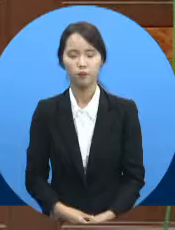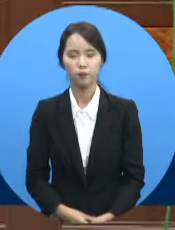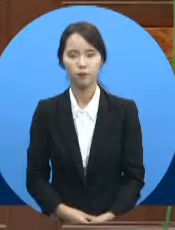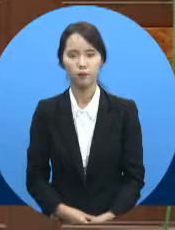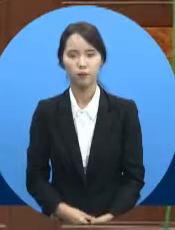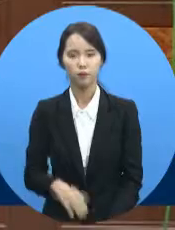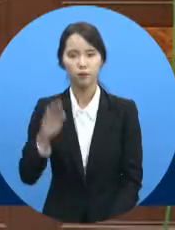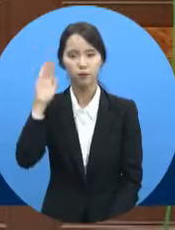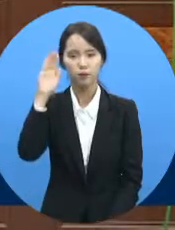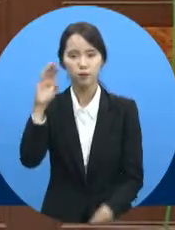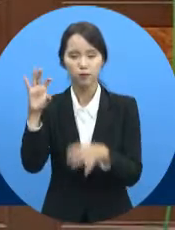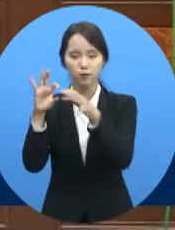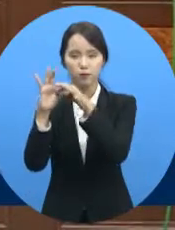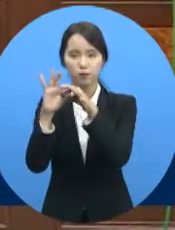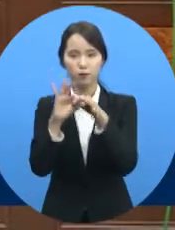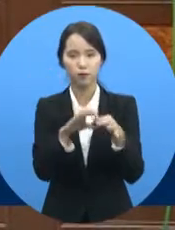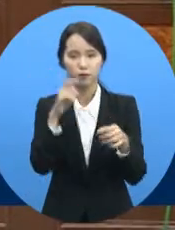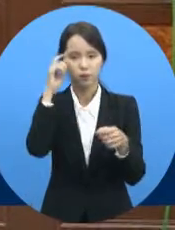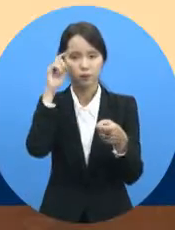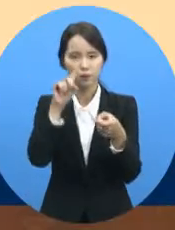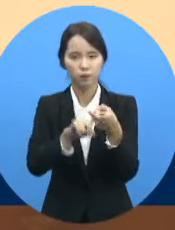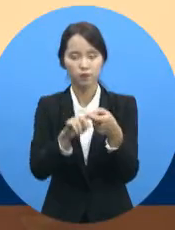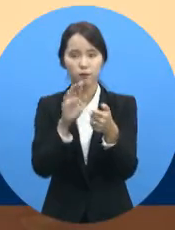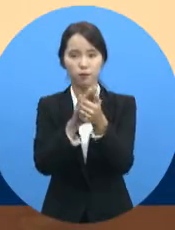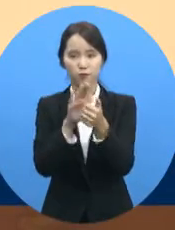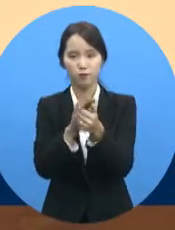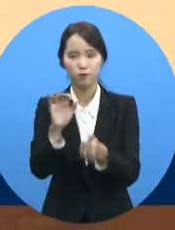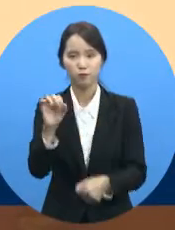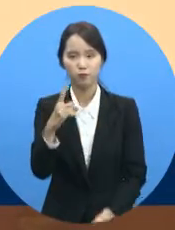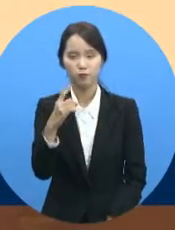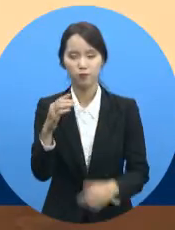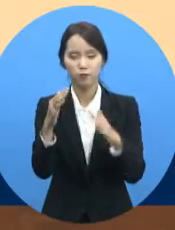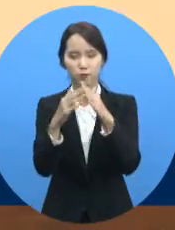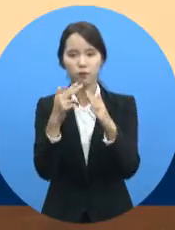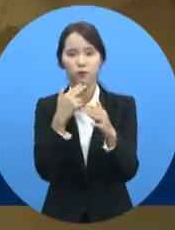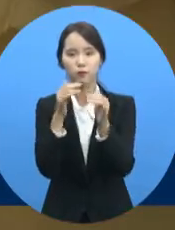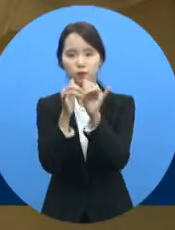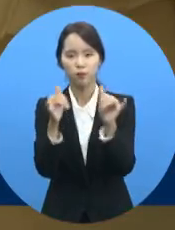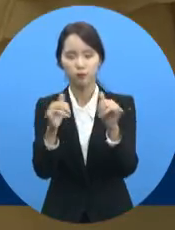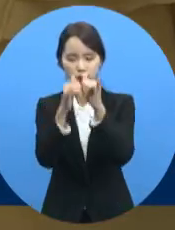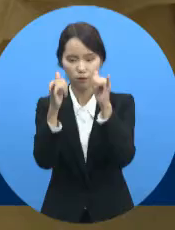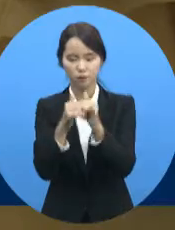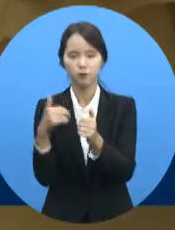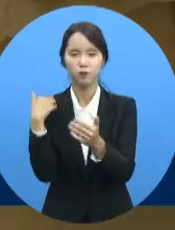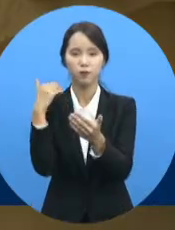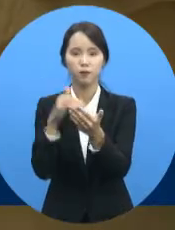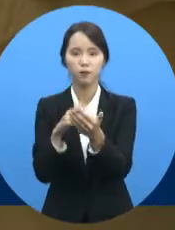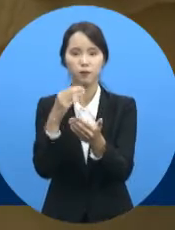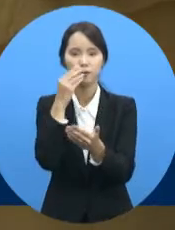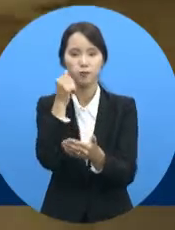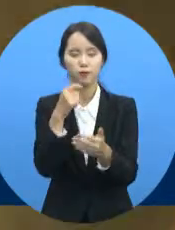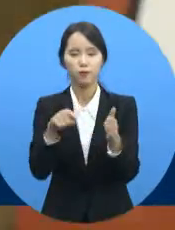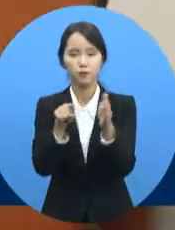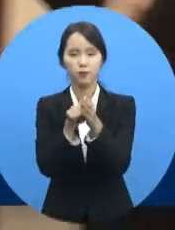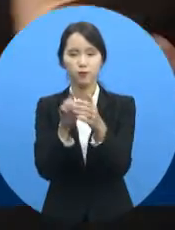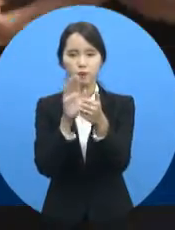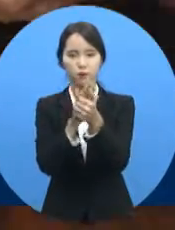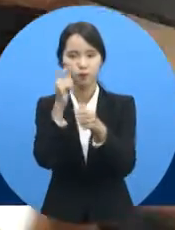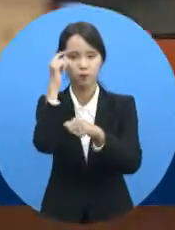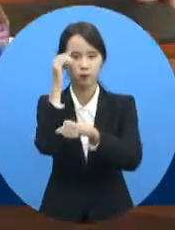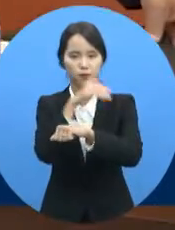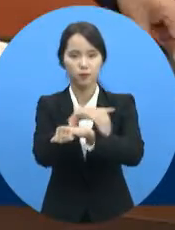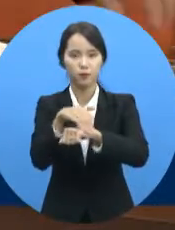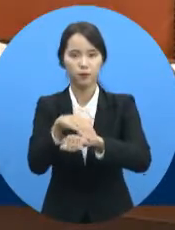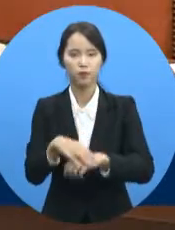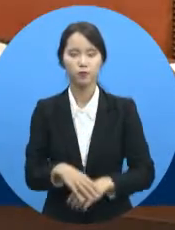주어집니다. 동대문구는 앞으로도 꾸준한 관심과 지원을 통해 노숙인들이 다시 사회로 복귀할 수 있도록